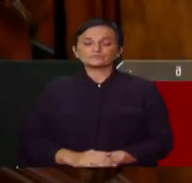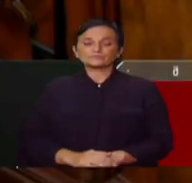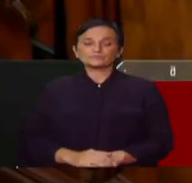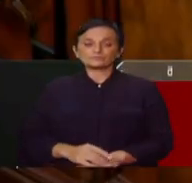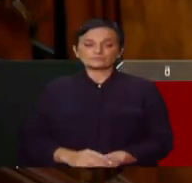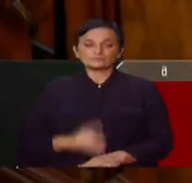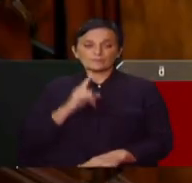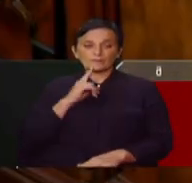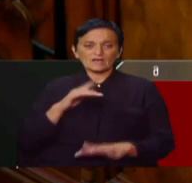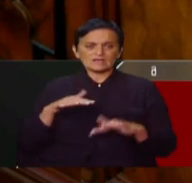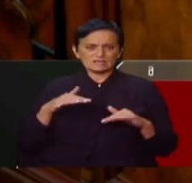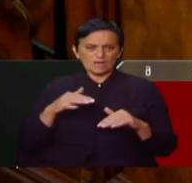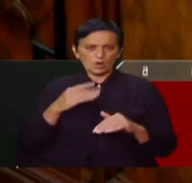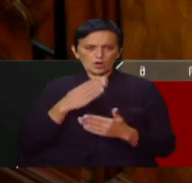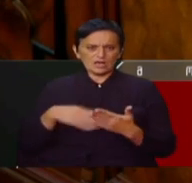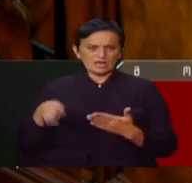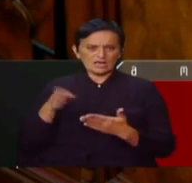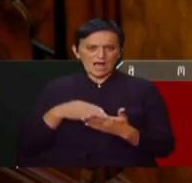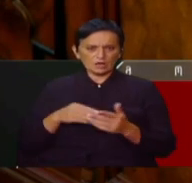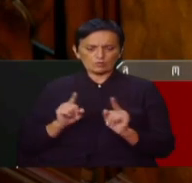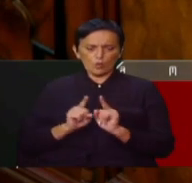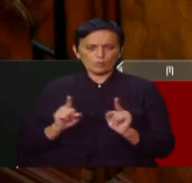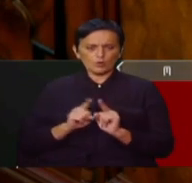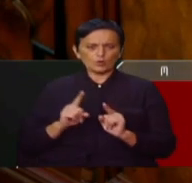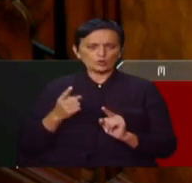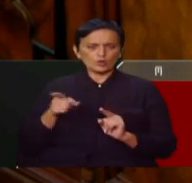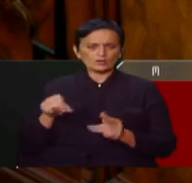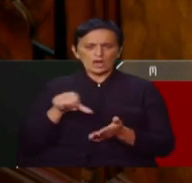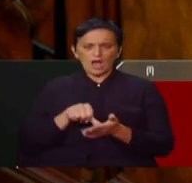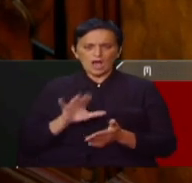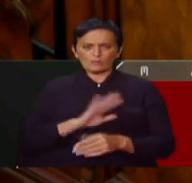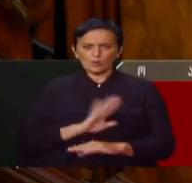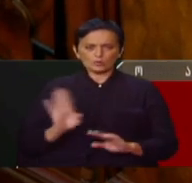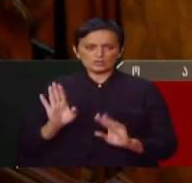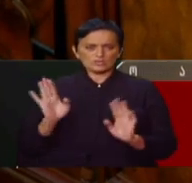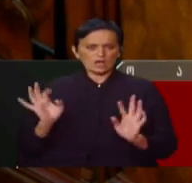საკრებულოს ოპოზიციამ თავი გაიუქმა პრაქტიკულად, იმიტომ რომ არ მონაწილეობს არავითარ